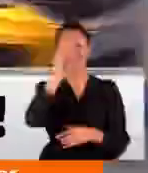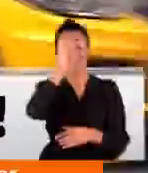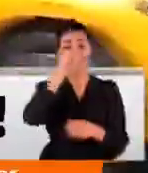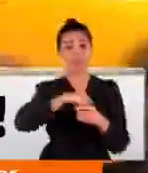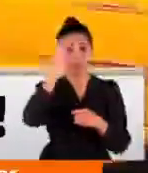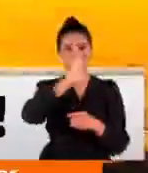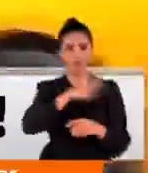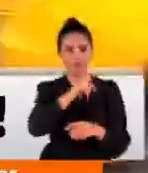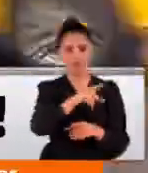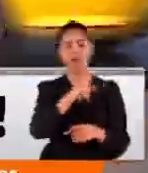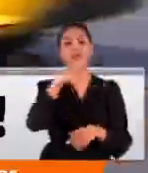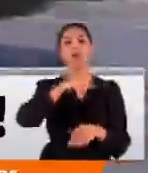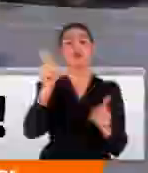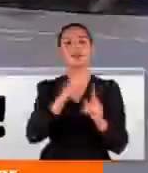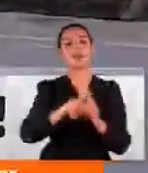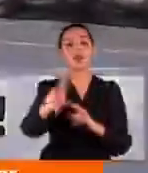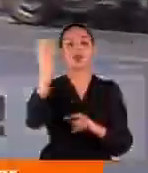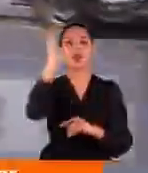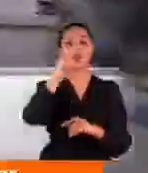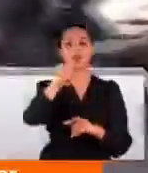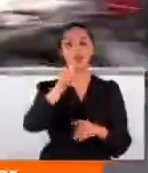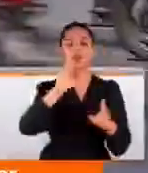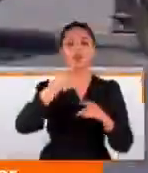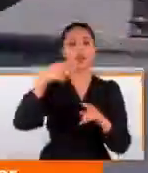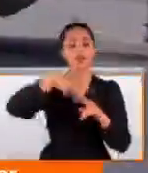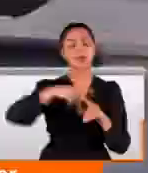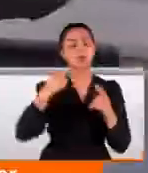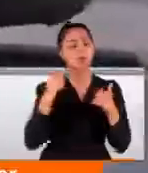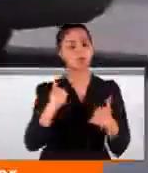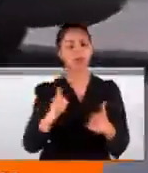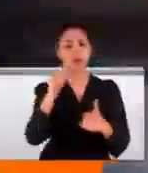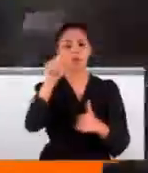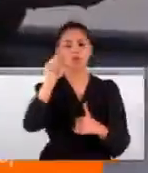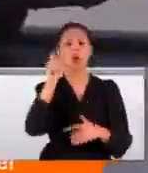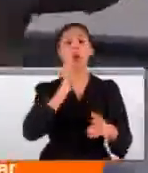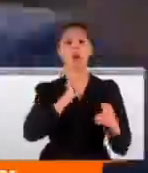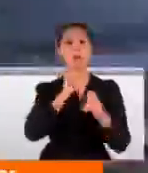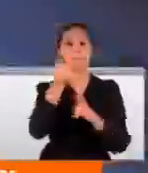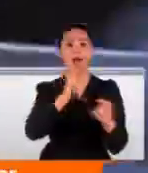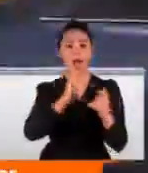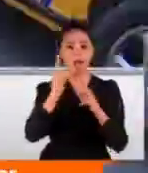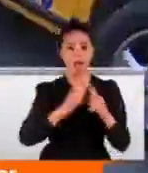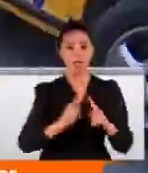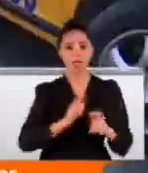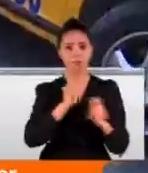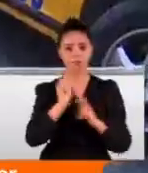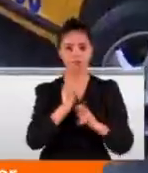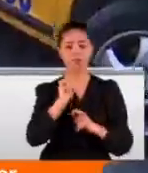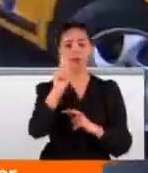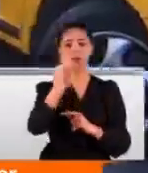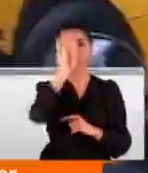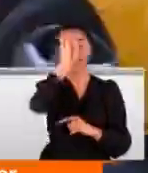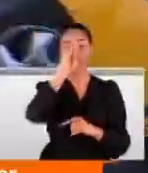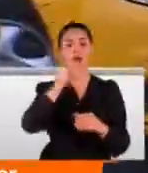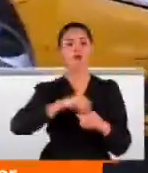olsa taksiye binmeniz kolay. Ama önce pazarlık yapmanız gerekiyor. Çünkü turisti gören taksimetre açmıyor. İstanbul'da